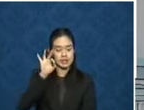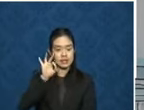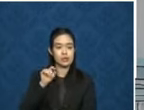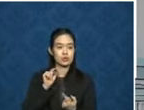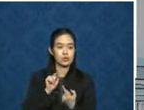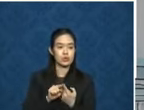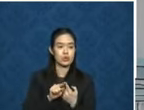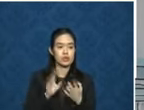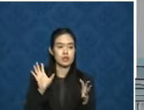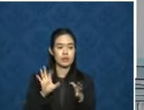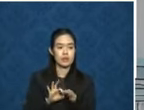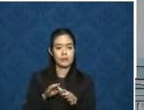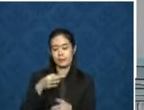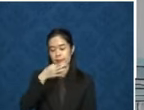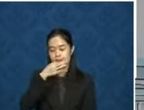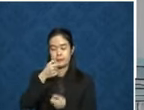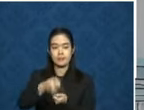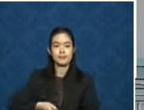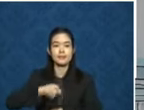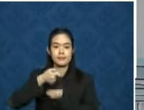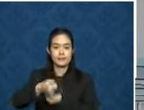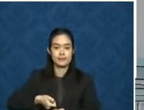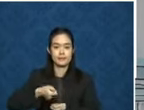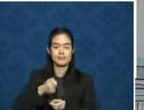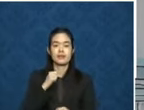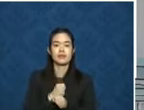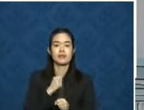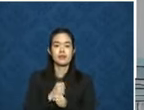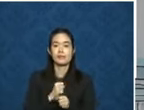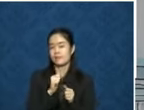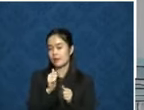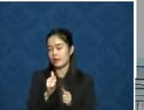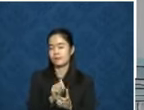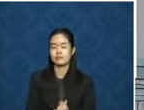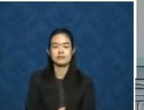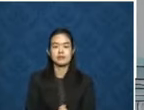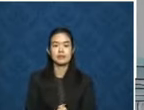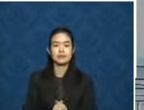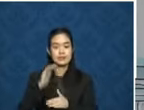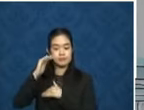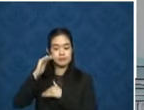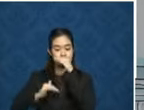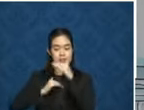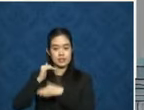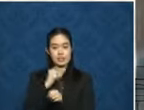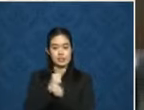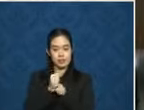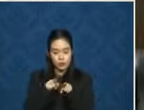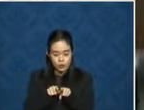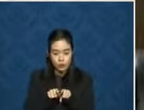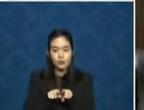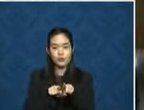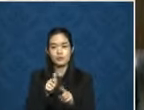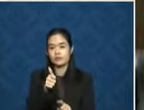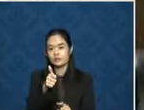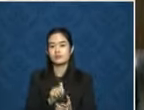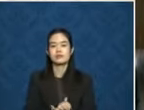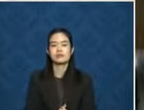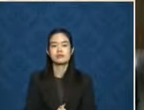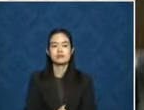ผลิตก็สามารถที่จะเพิ่มผลิตภาพ productivity ขึ้นได้อย่างมีนัยสำคัญไม่จำเป็นจะต้